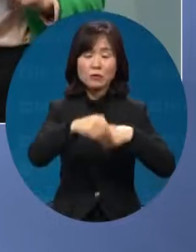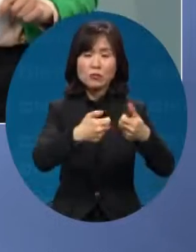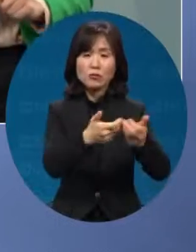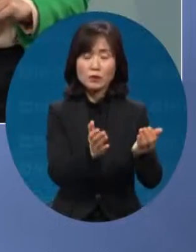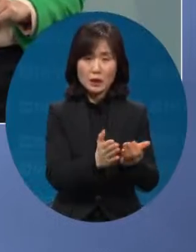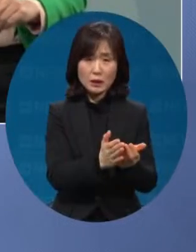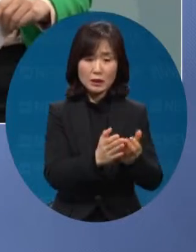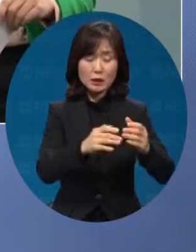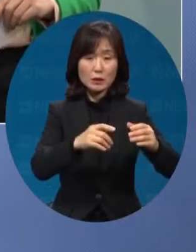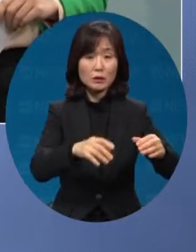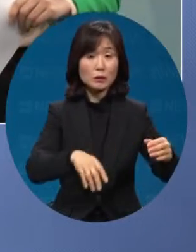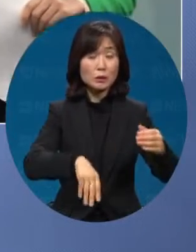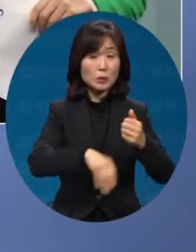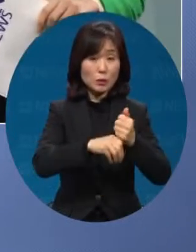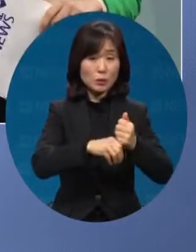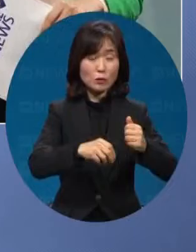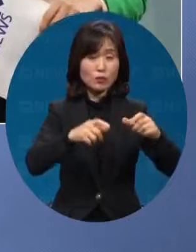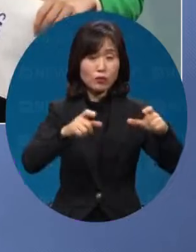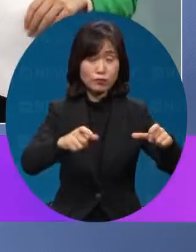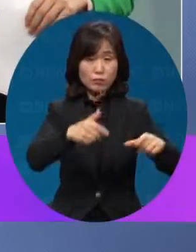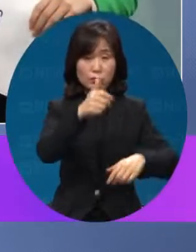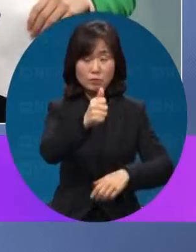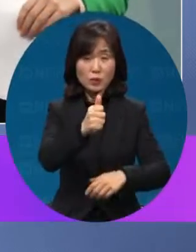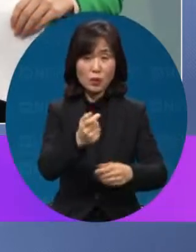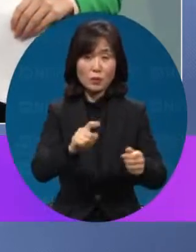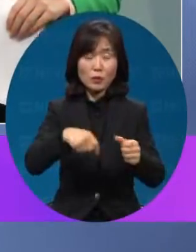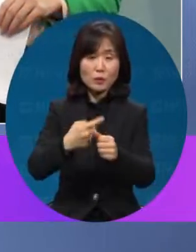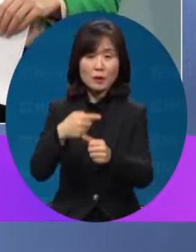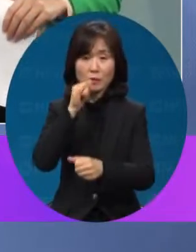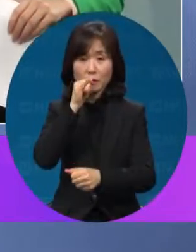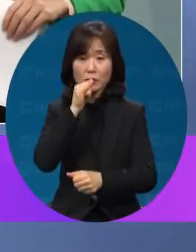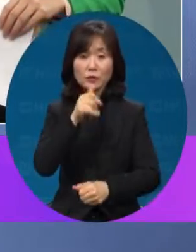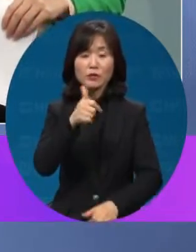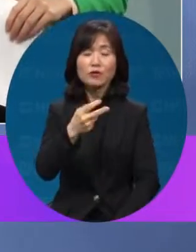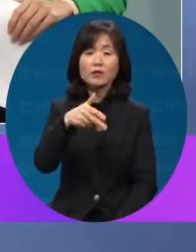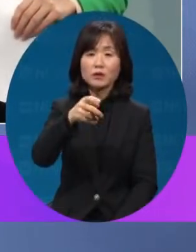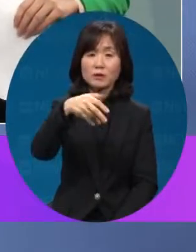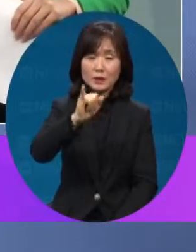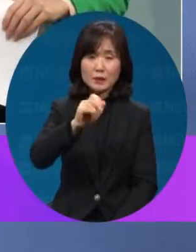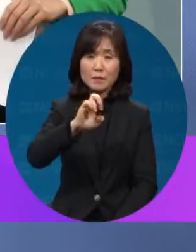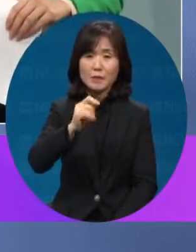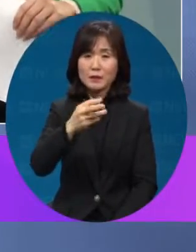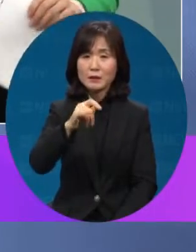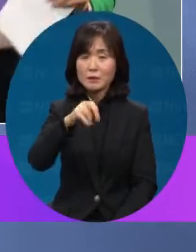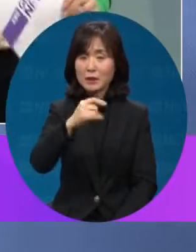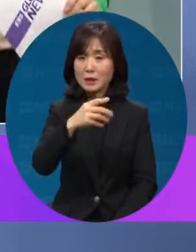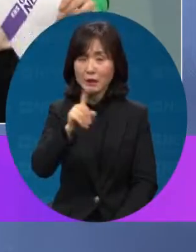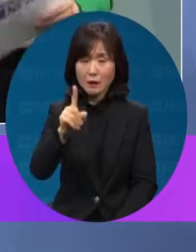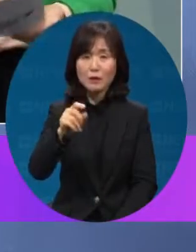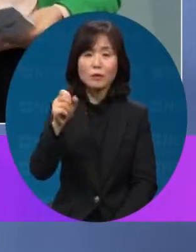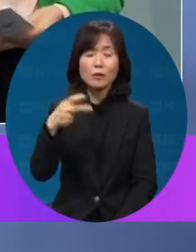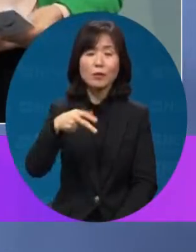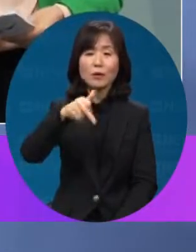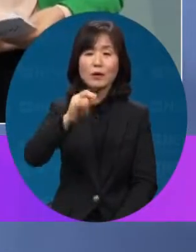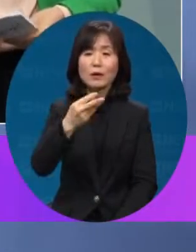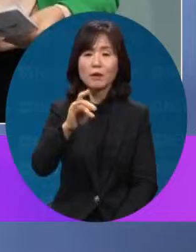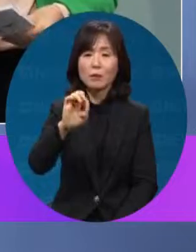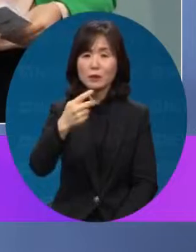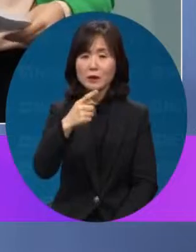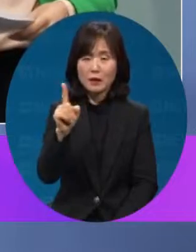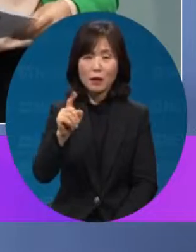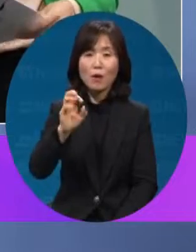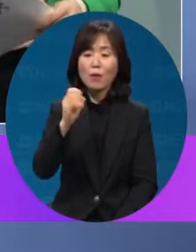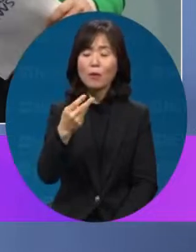소속 주지사들까지 동참하는 모양새인데 이 뉴저지와 펜실베니아주를 시작으로 코네티컷과 캘리포니아, 또 오레건주